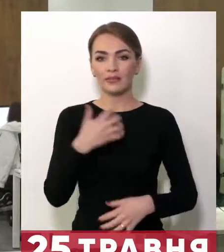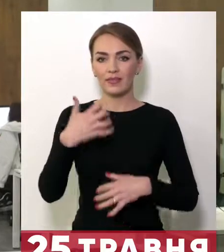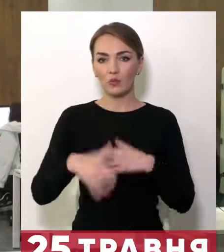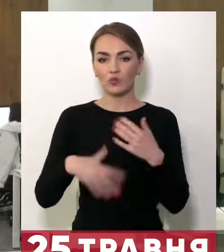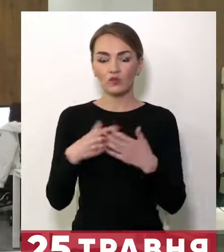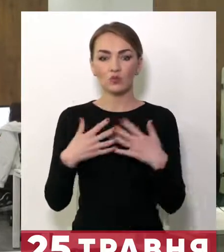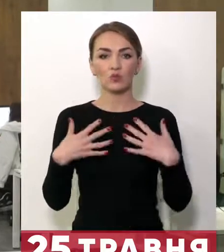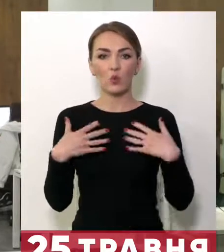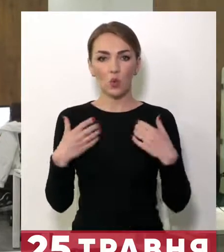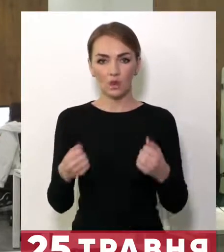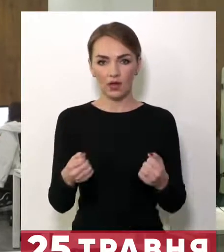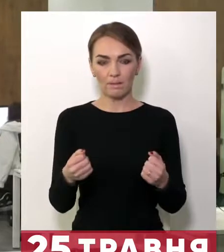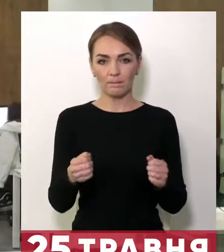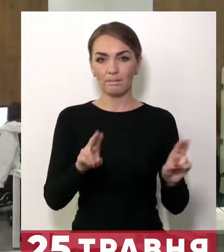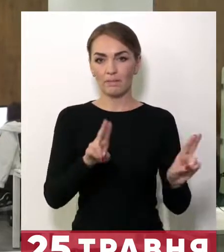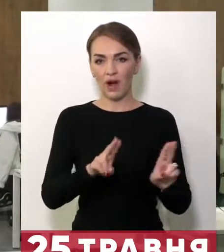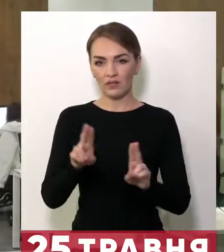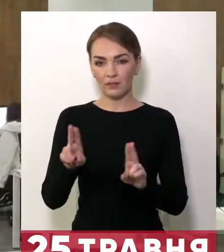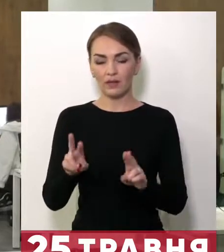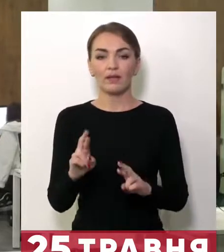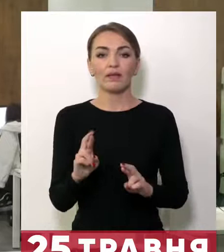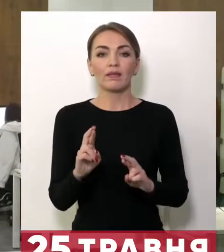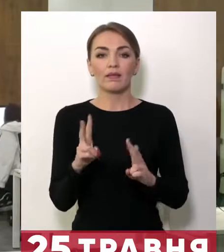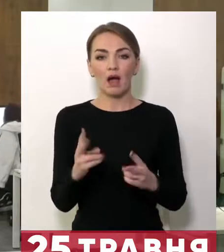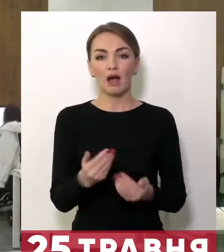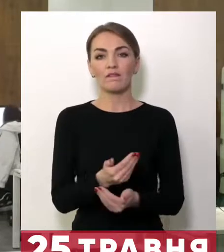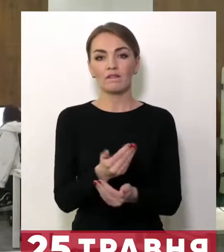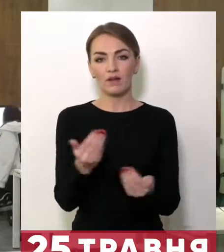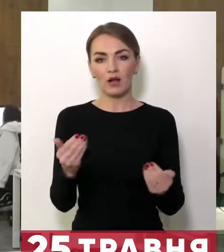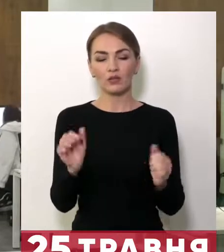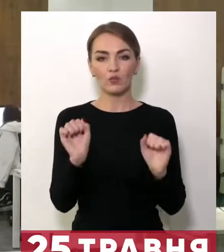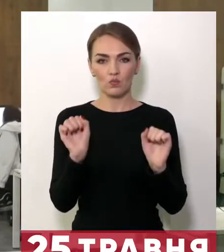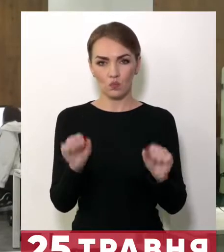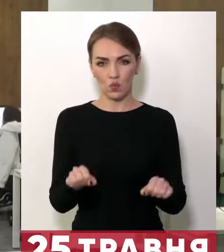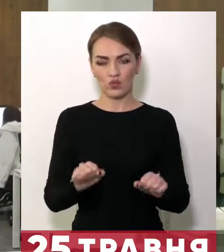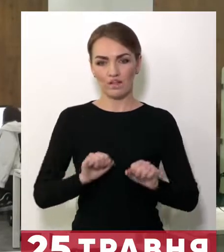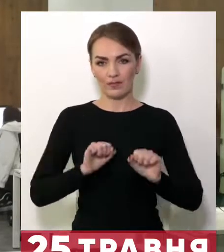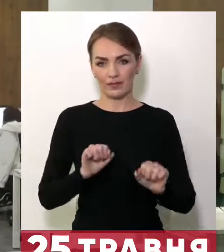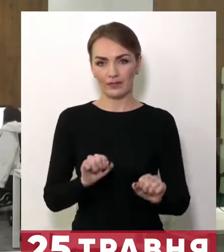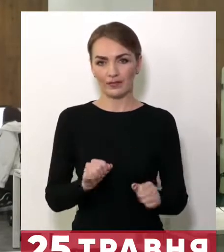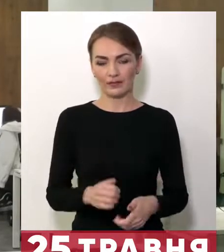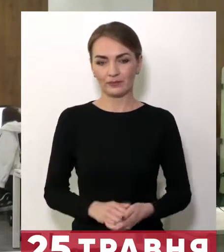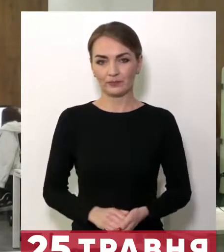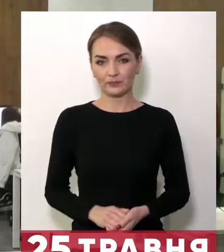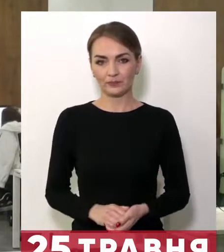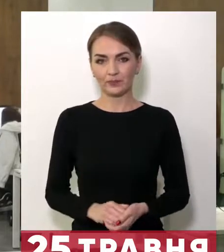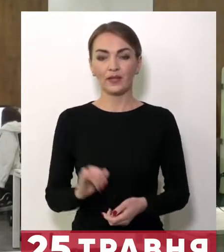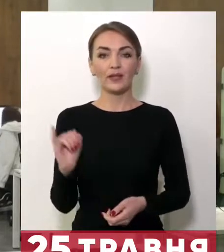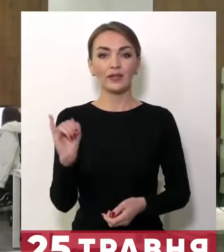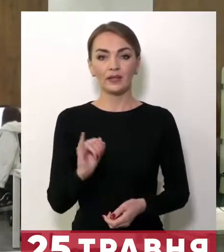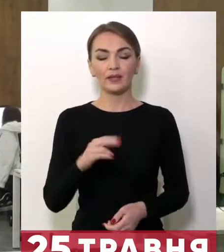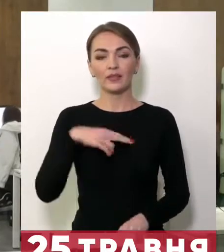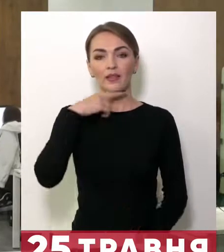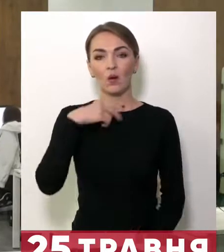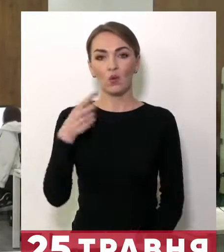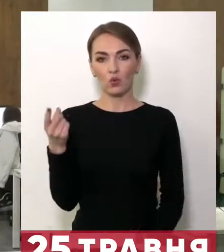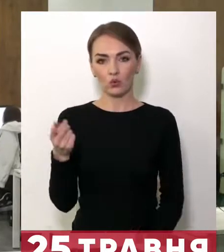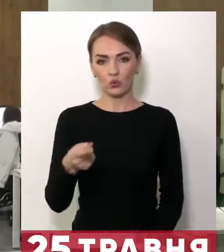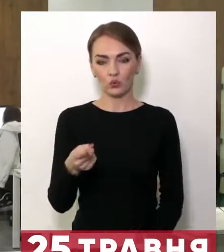своїм здоров'ям і правилами, то як вас можна оберегти? І